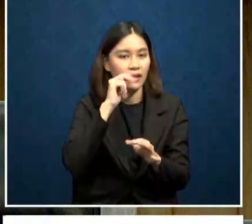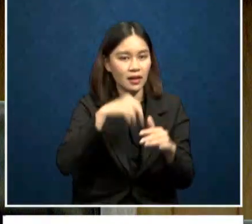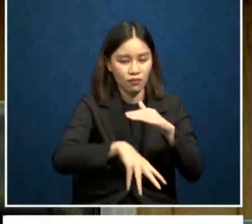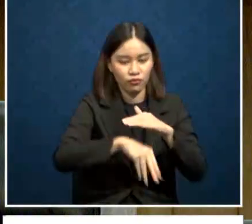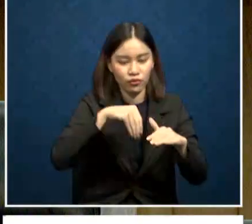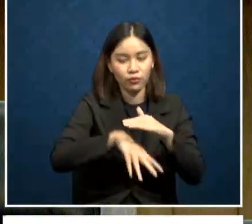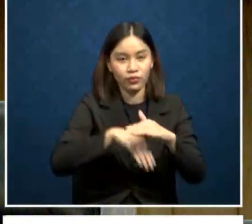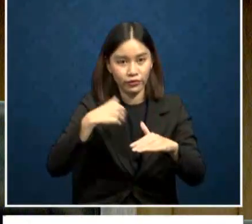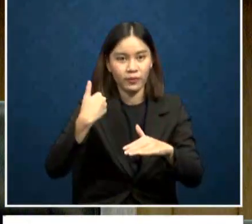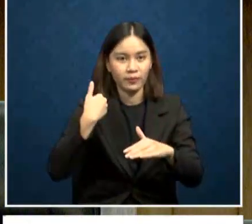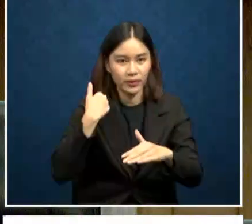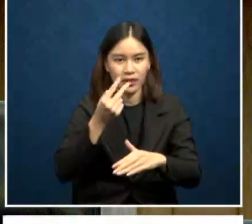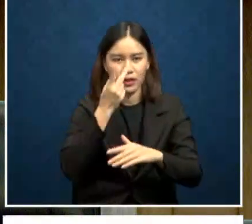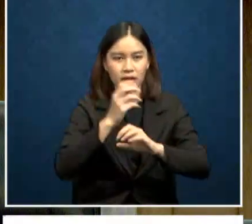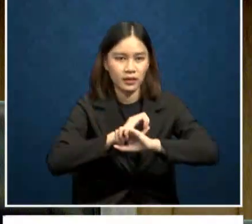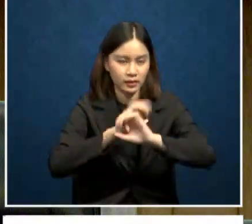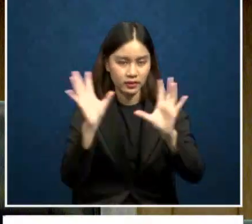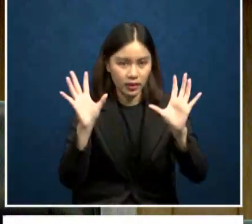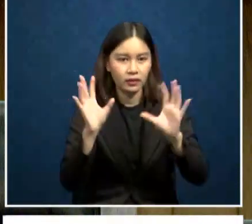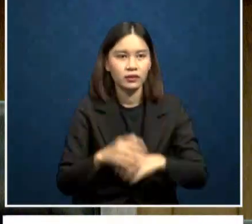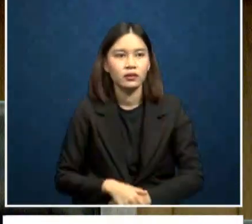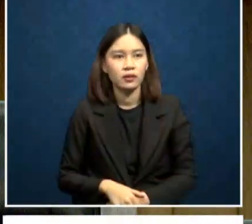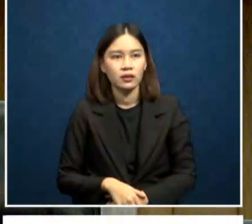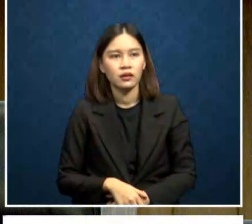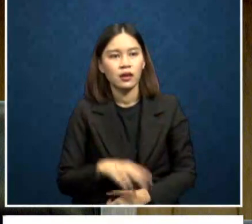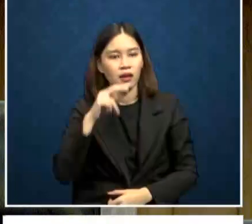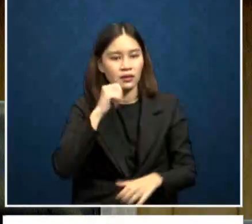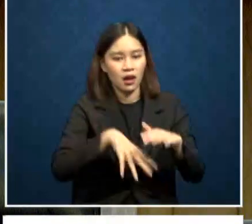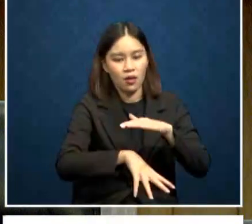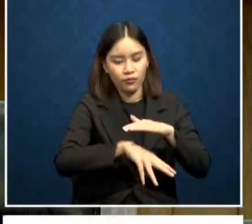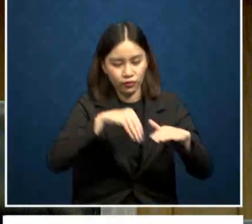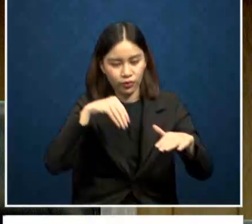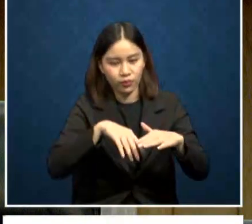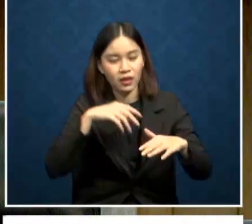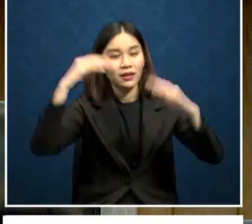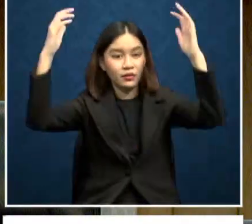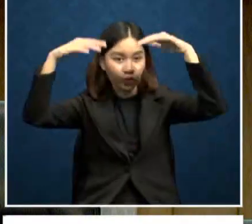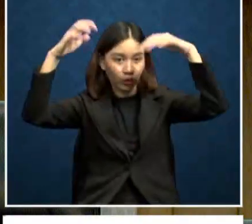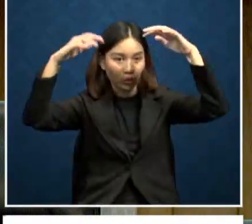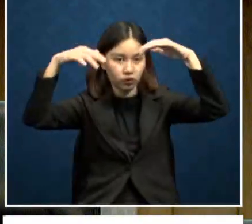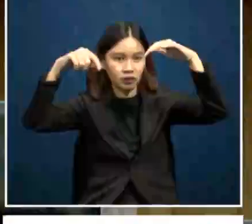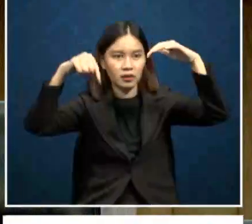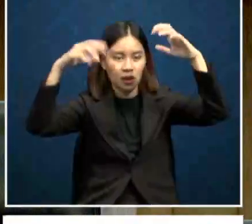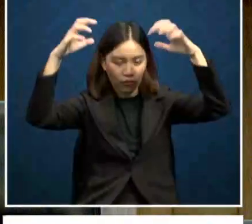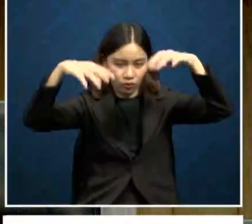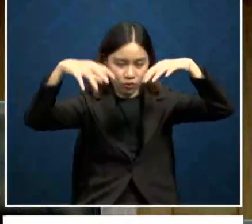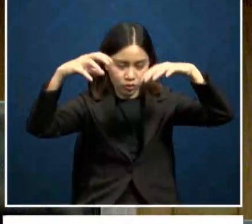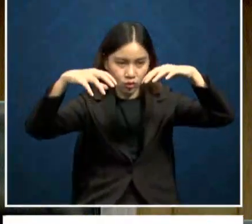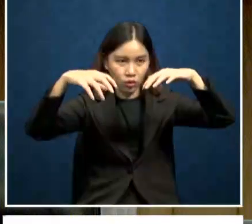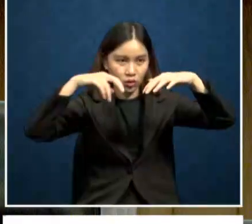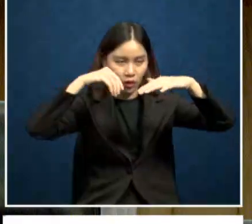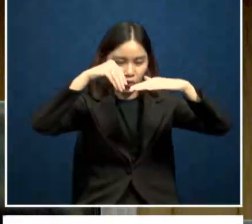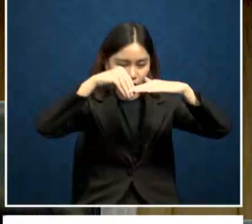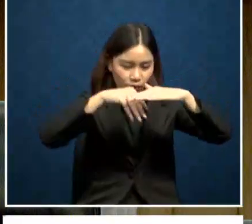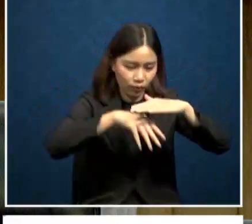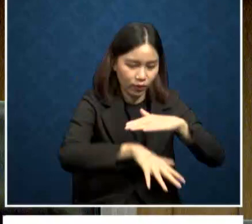ปิดที่เราเห็นได้ชัดและสามารถที่จะดูดซับเอาน้ำที่ลงมาจากฟากฟ้านะครับลงไปในชั้นใต้